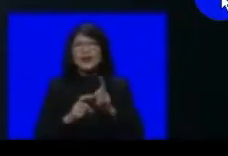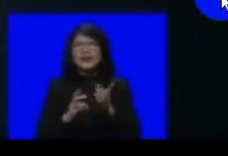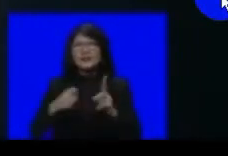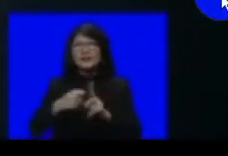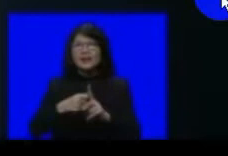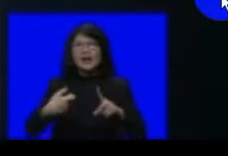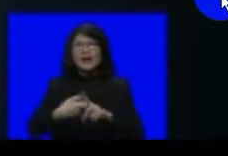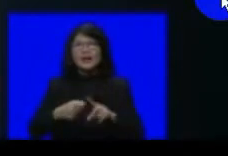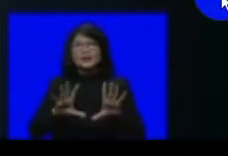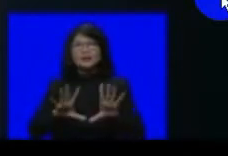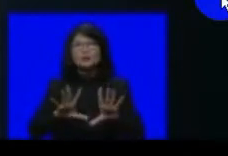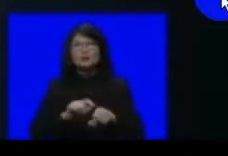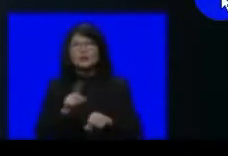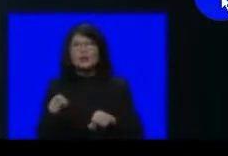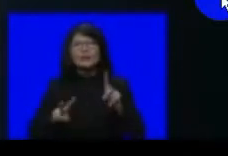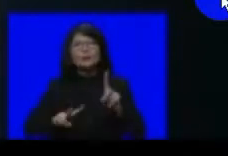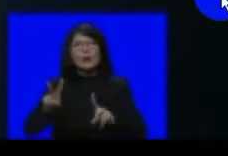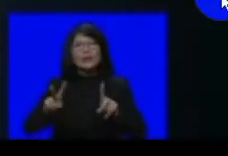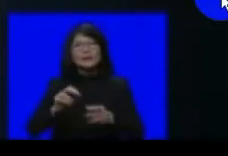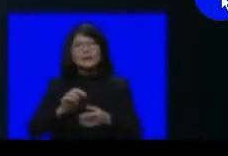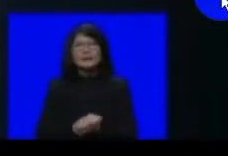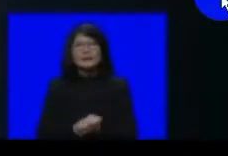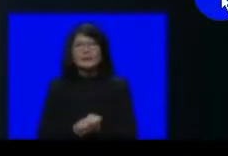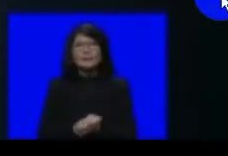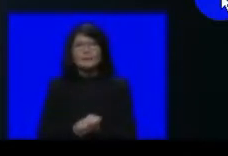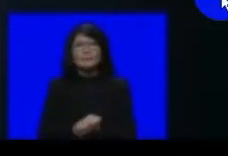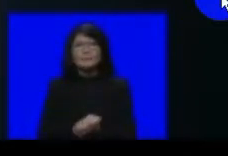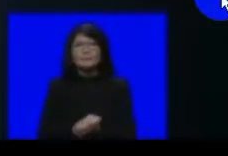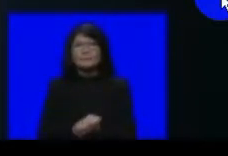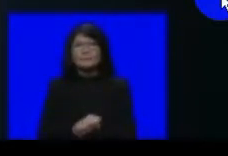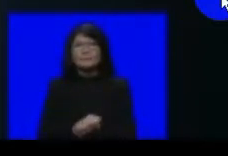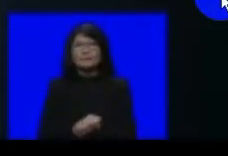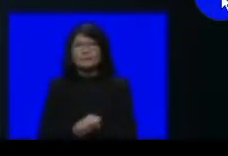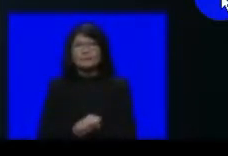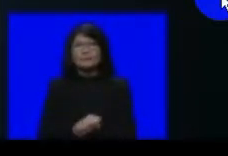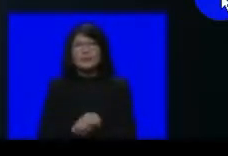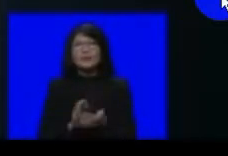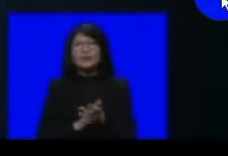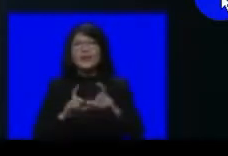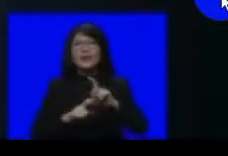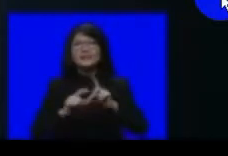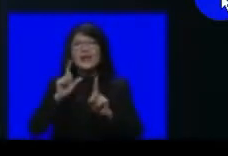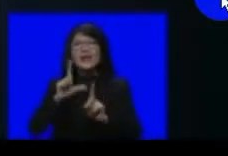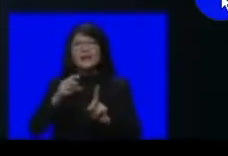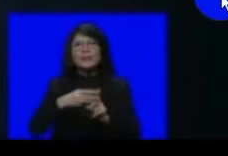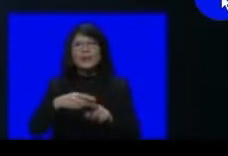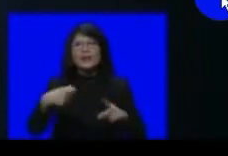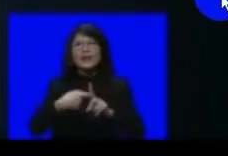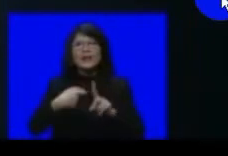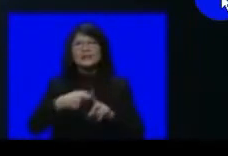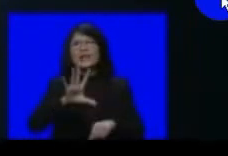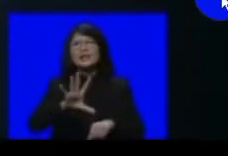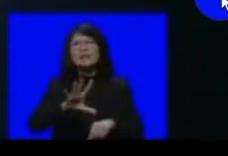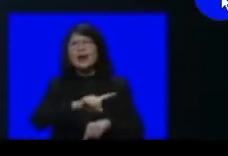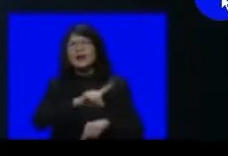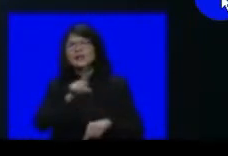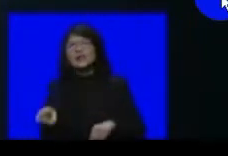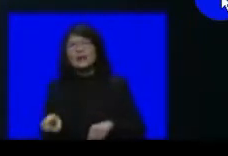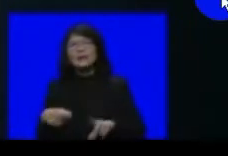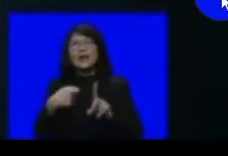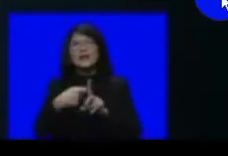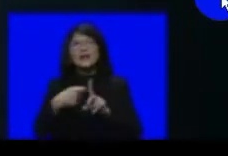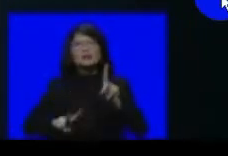SMK kelas 10 sampai dengan kelas 13, dan SLB kelas 5 sampai dengan